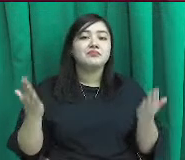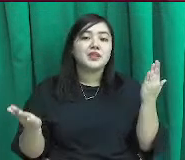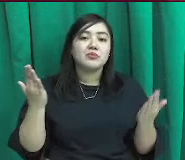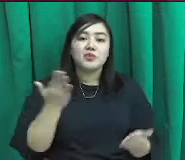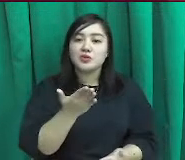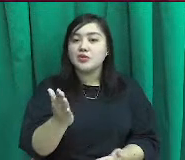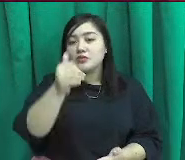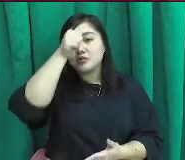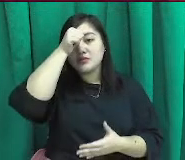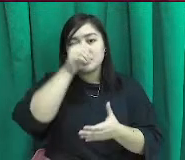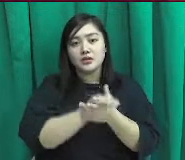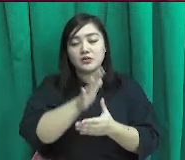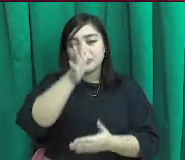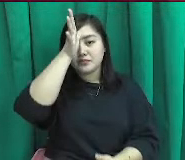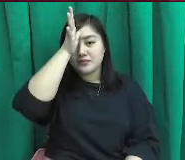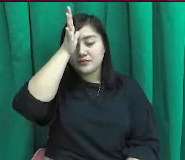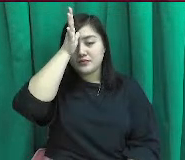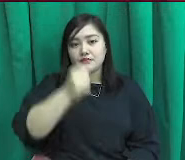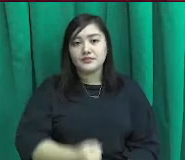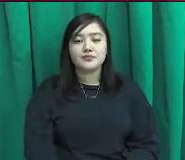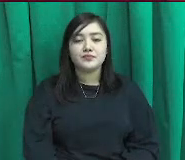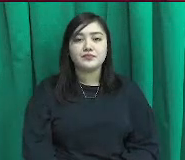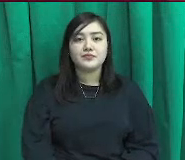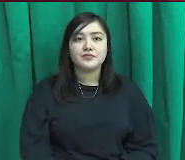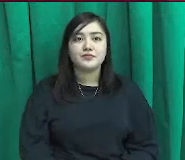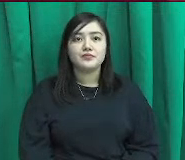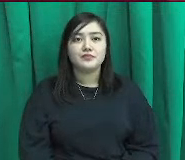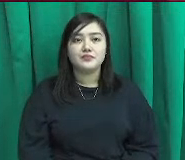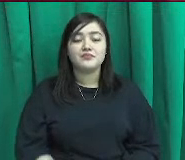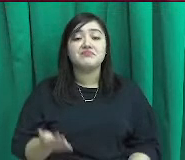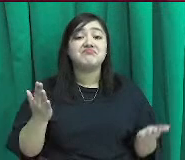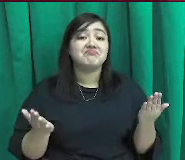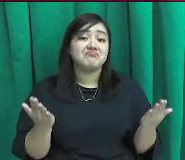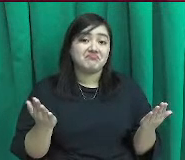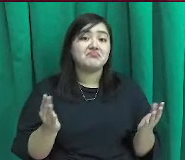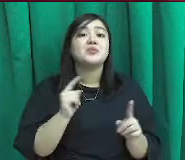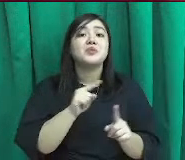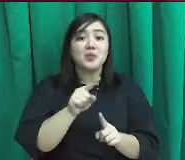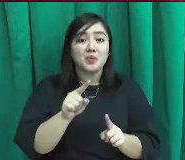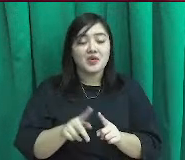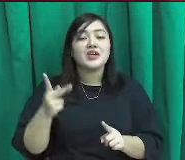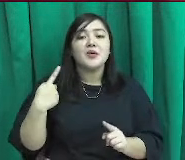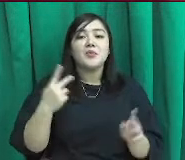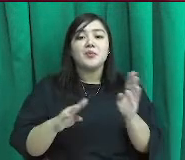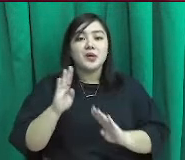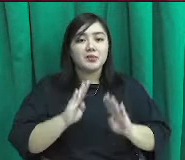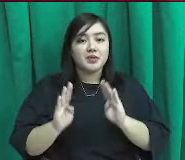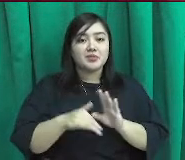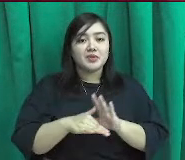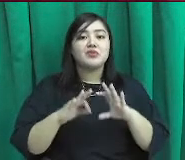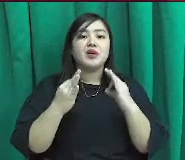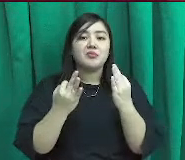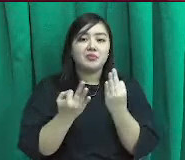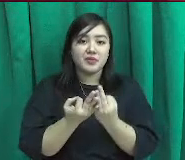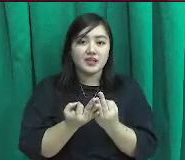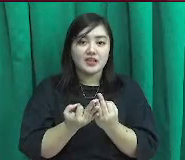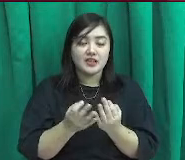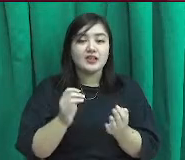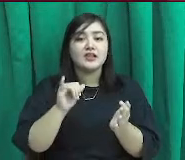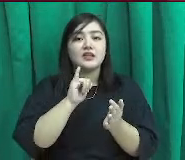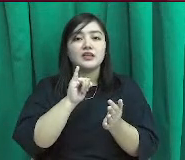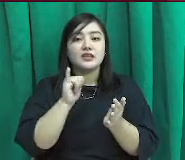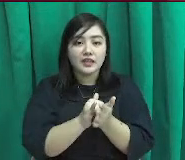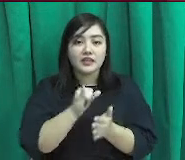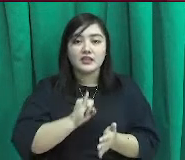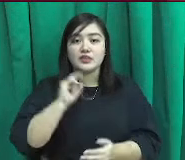asawang lalaki, maaari kasi pagkapang may problema lang tayo sa pamilya, tsaka lang tayo lumalapit sa Diyos. Yes, sir. Kaya minsan, pinapahintulutan ng Diyos na tumagal